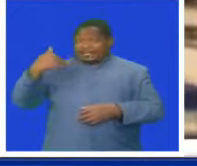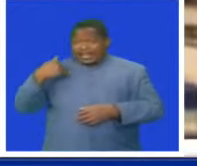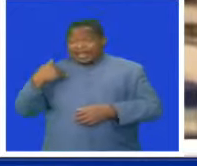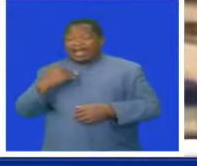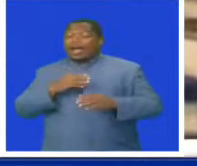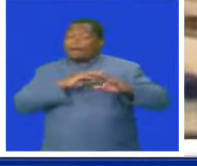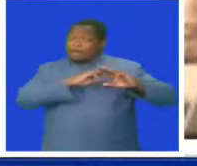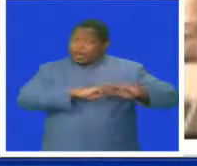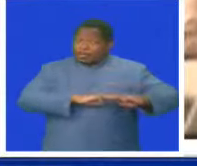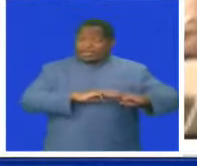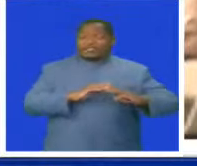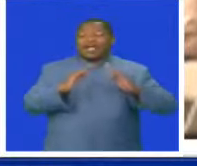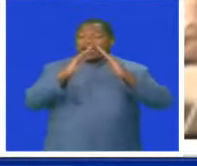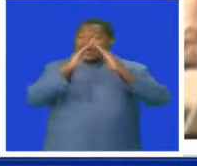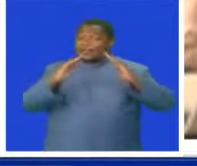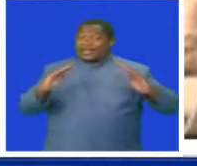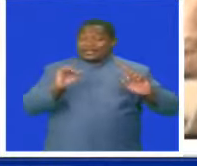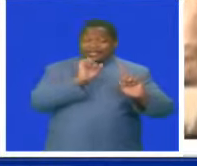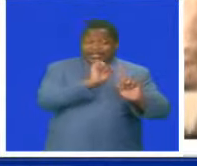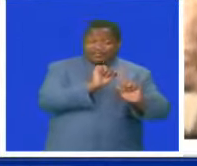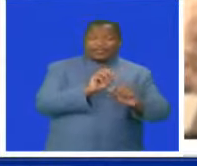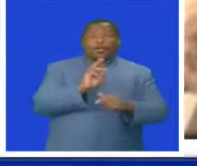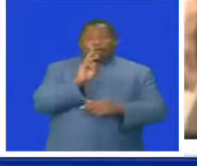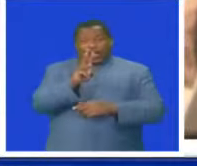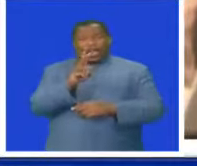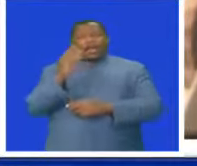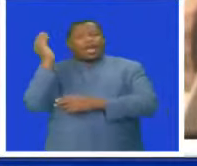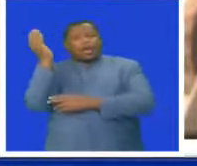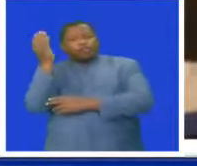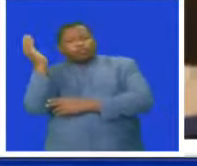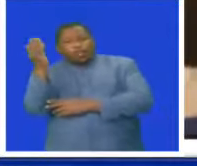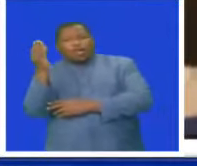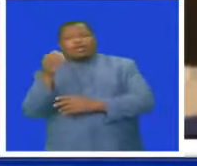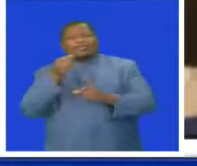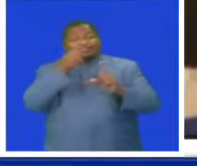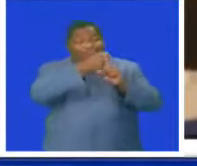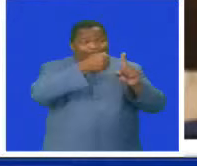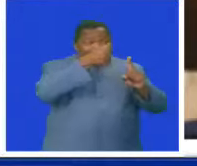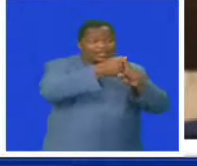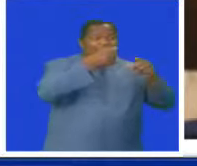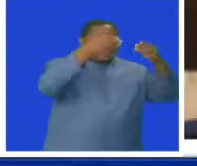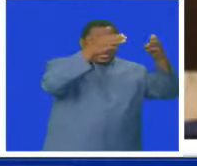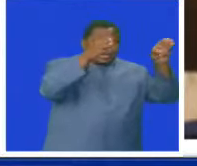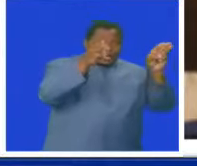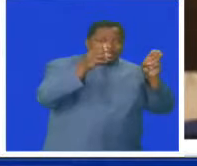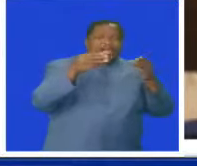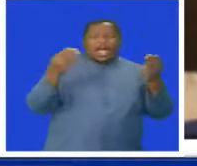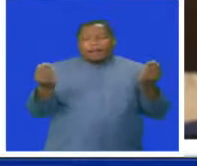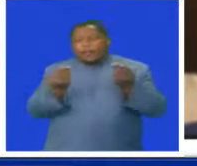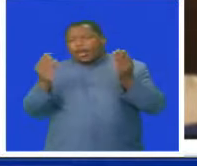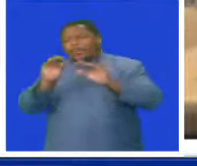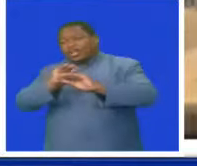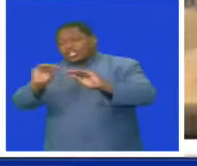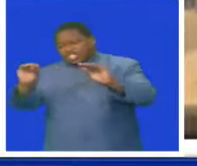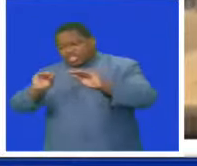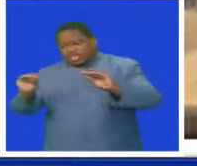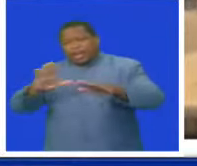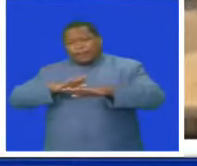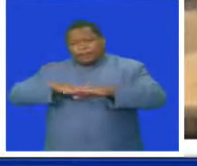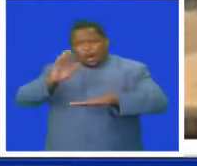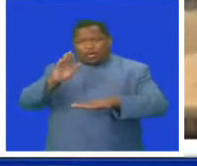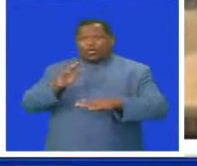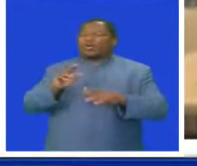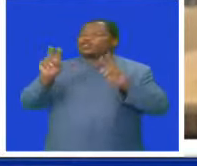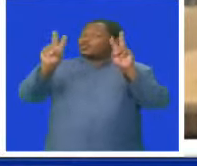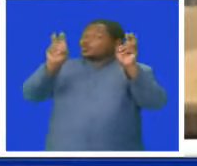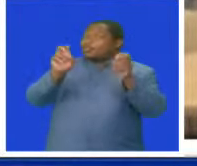layo ekuhambiseni embili tindzaba tetekuvakasha ePhalamende naseveni. Tindzabeni Eswatini TV kubika Themkosi